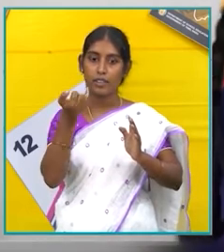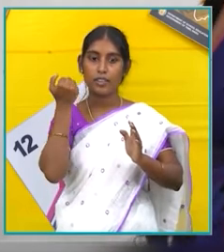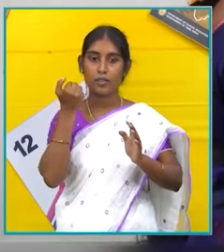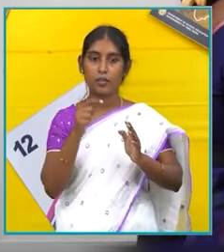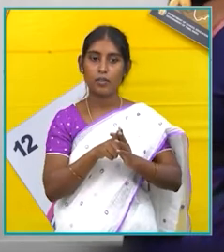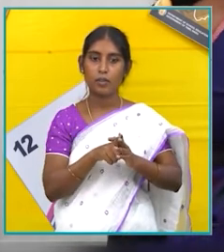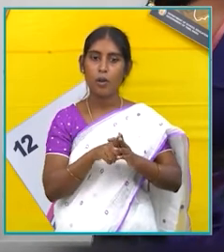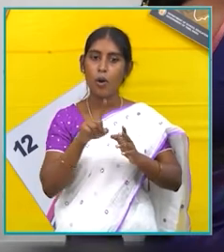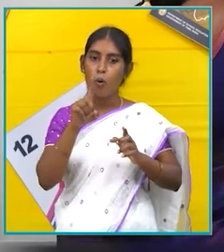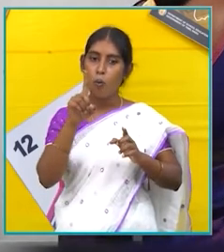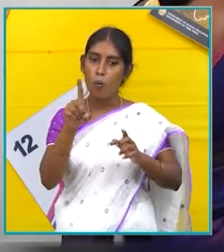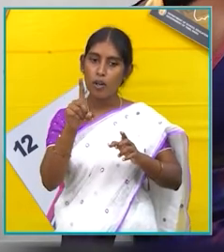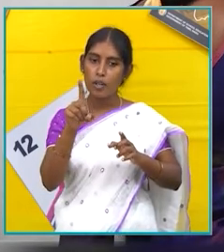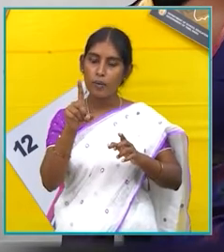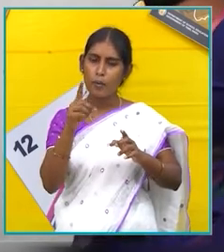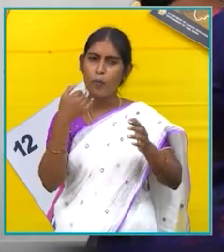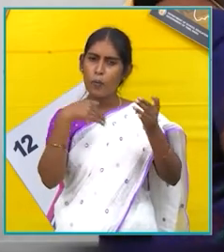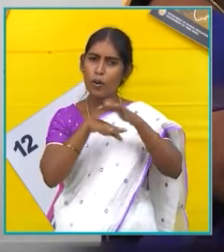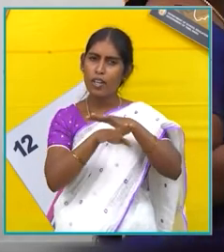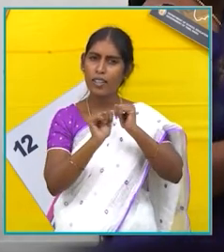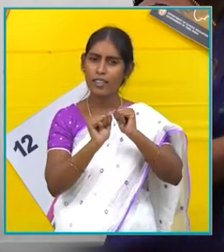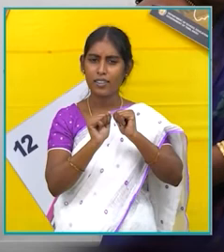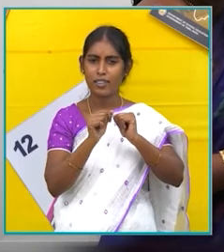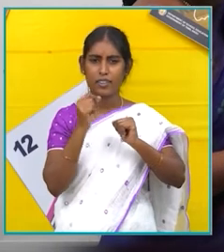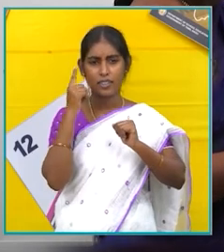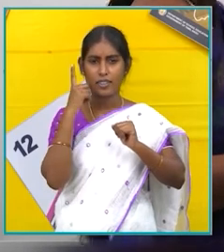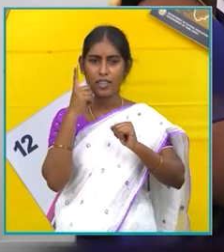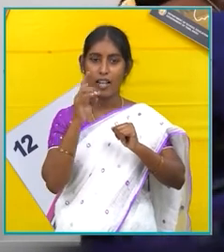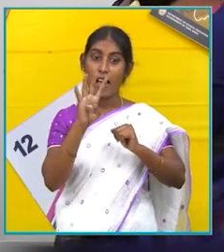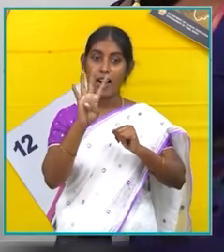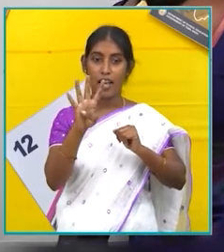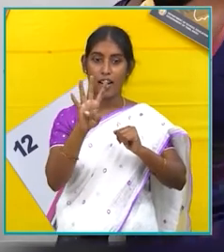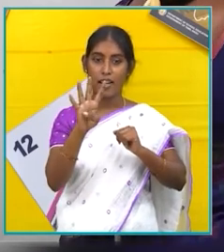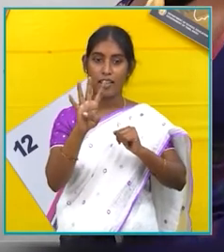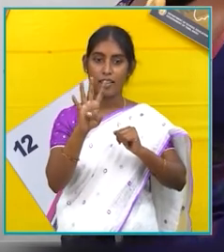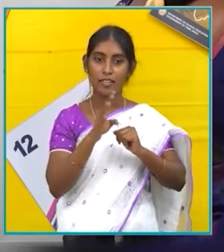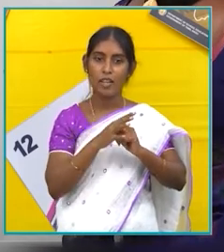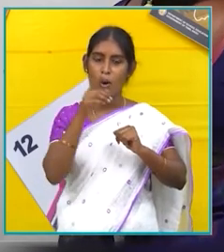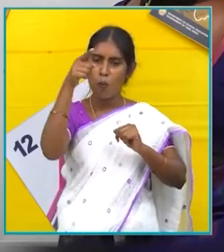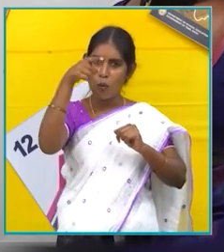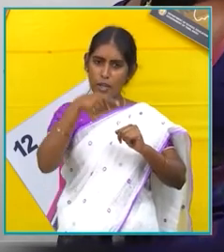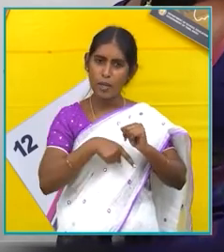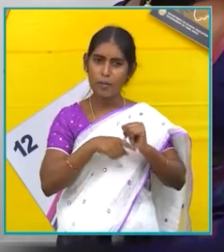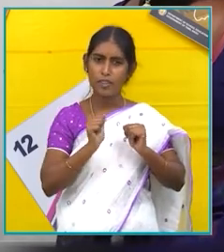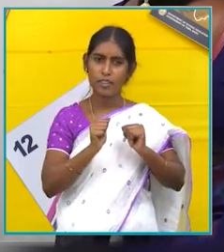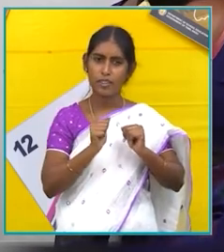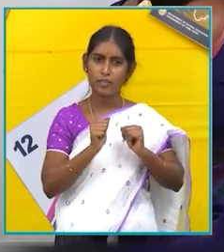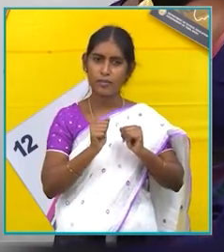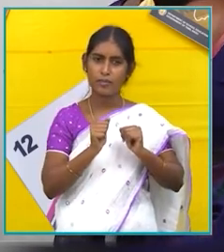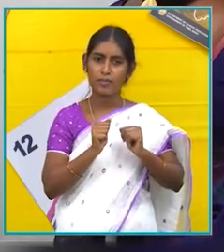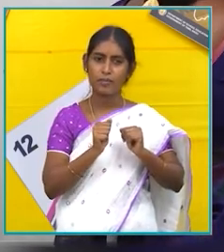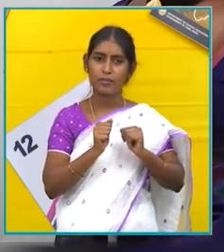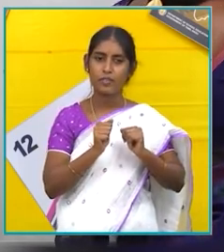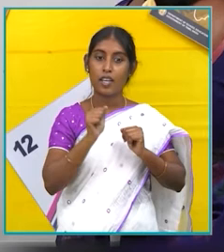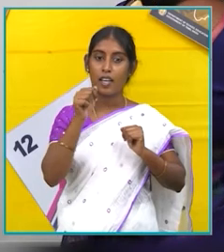ஒரே பக்கத்தில் அமைந்த உள்கோணங்கள். ஸோ உள்கோணங்கள்னால் நமக்கு தெரியும் அந்த 4 கோணங்கள் தான். அதில் ஒரே பக்கத்தில் இருக்கிறது எதுன்னு பாருங்கள், அதுக்கு வந்து இந்த